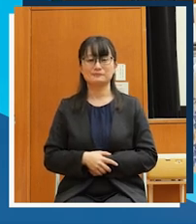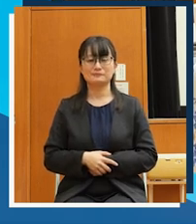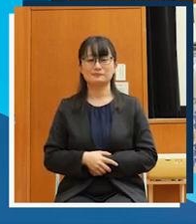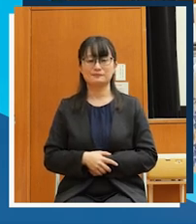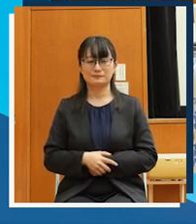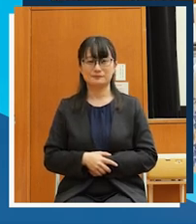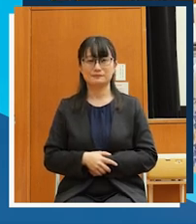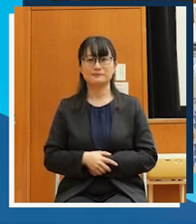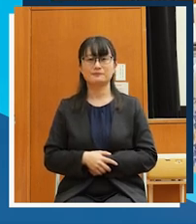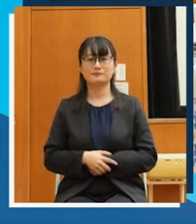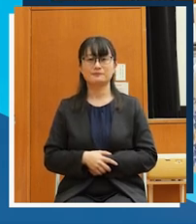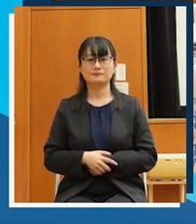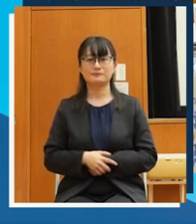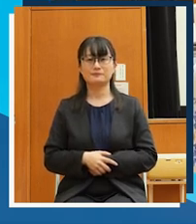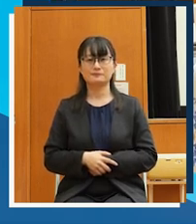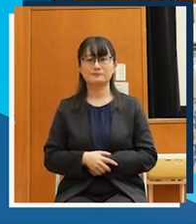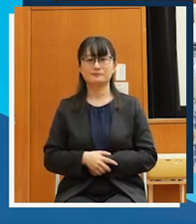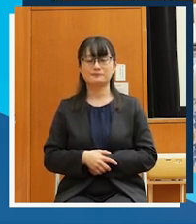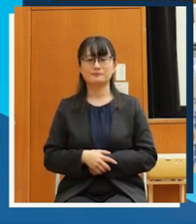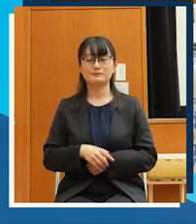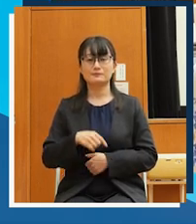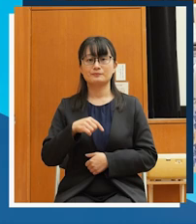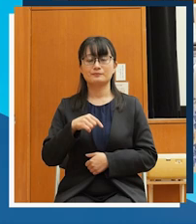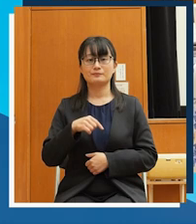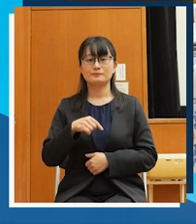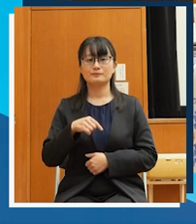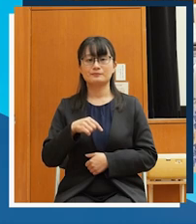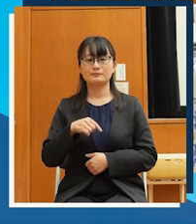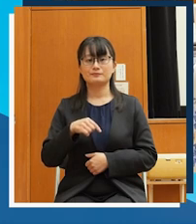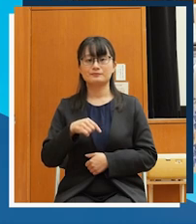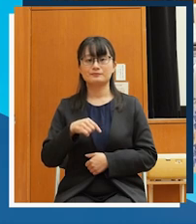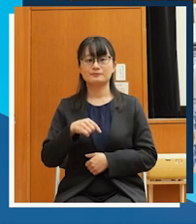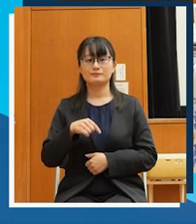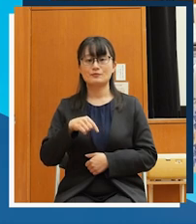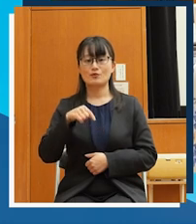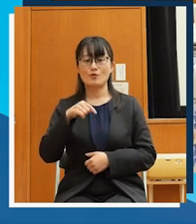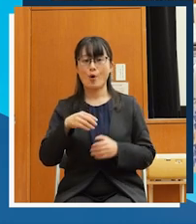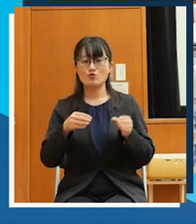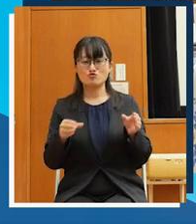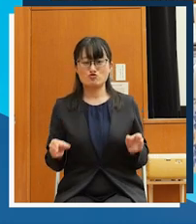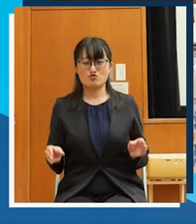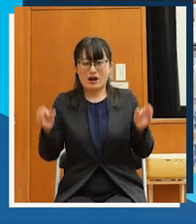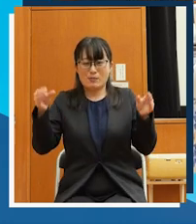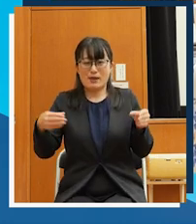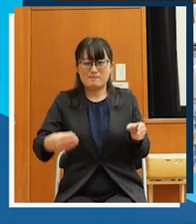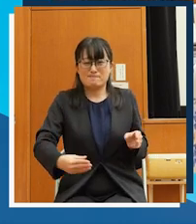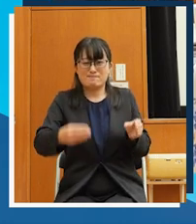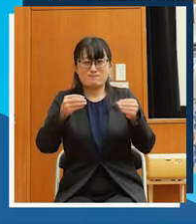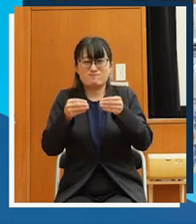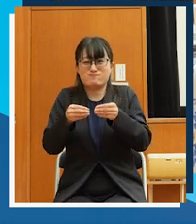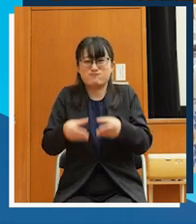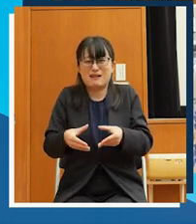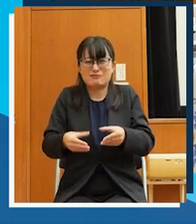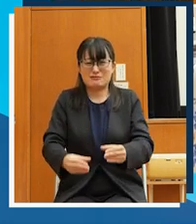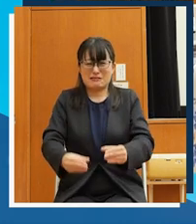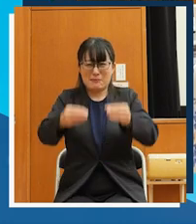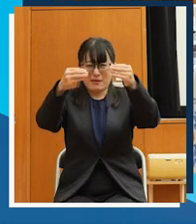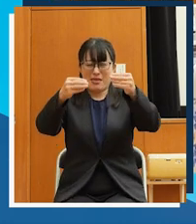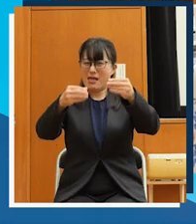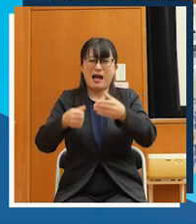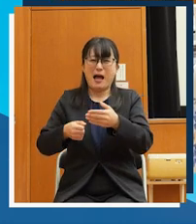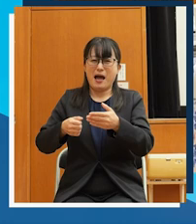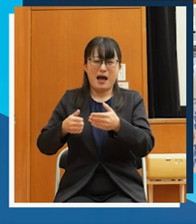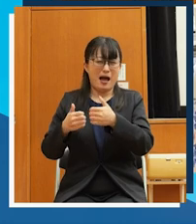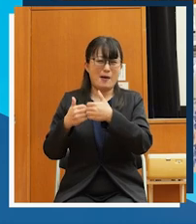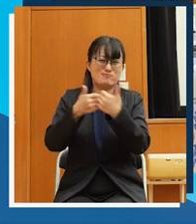情けなかもしれませんけどもあのこういうまなんて言いましょうかねブロックをすられてしまうとなかなか打ち破れないようなところにあります